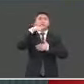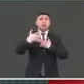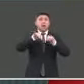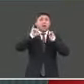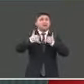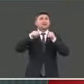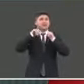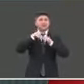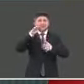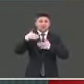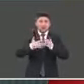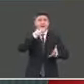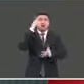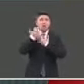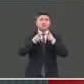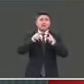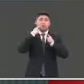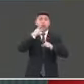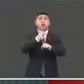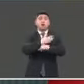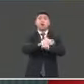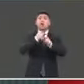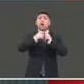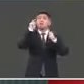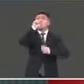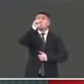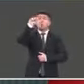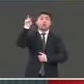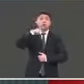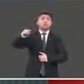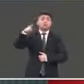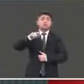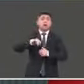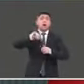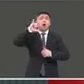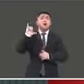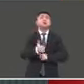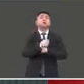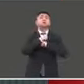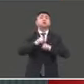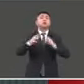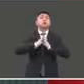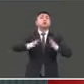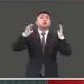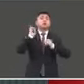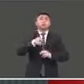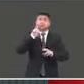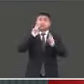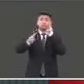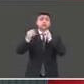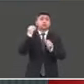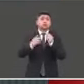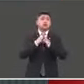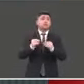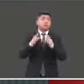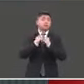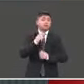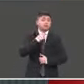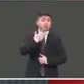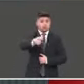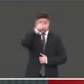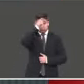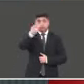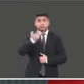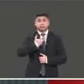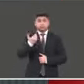aynı şekilde gelişmiş ülkelerde çok daha ağır kayıplara yol açıyor bu Türkiye